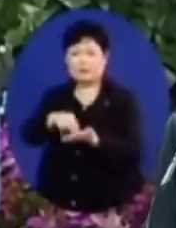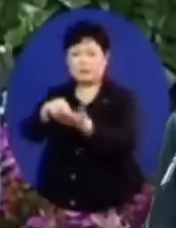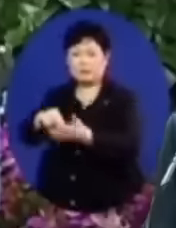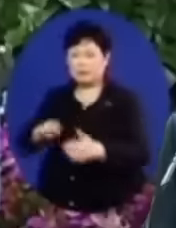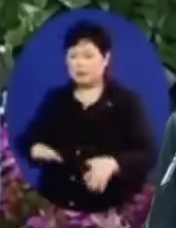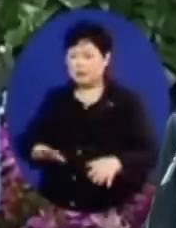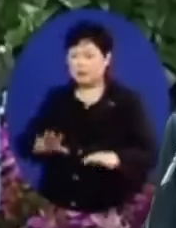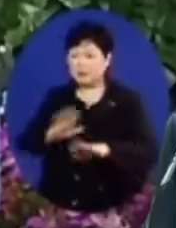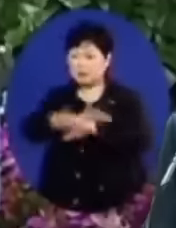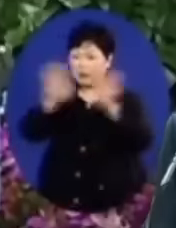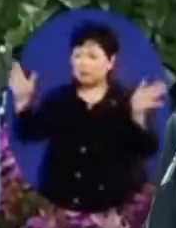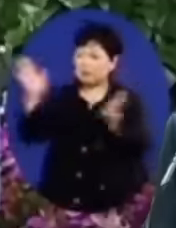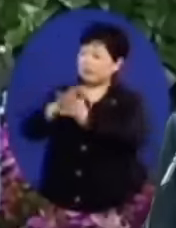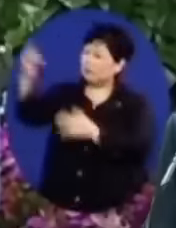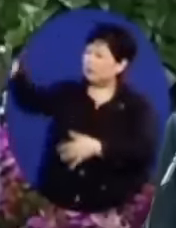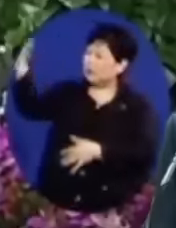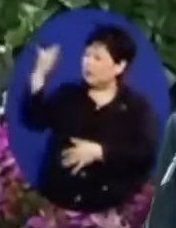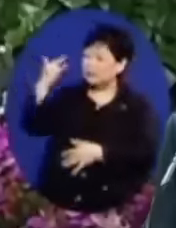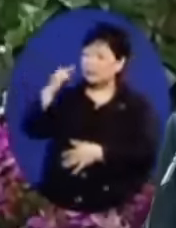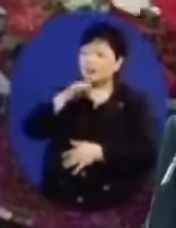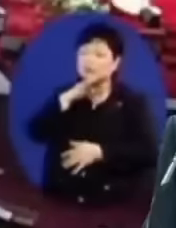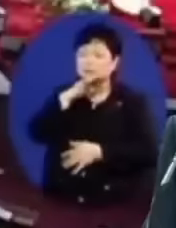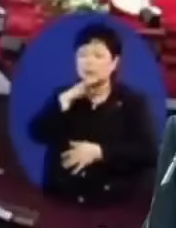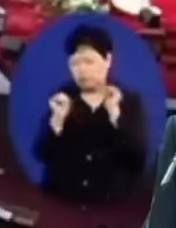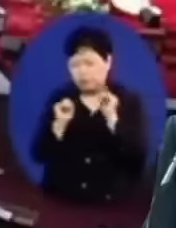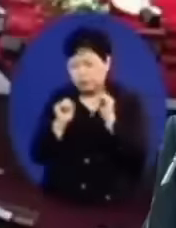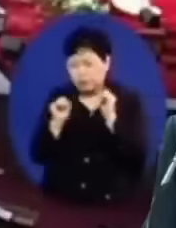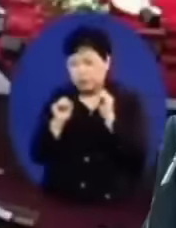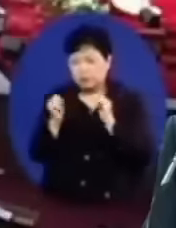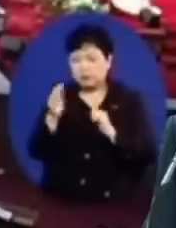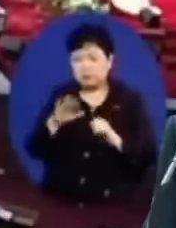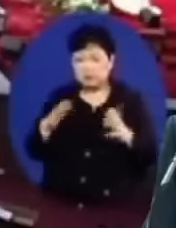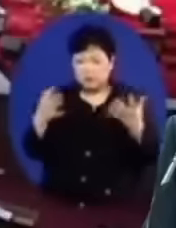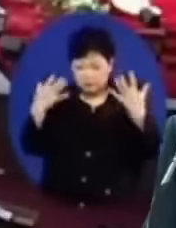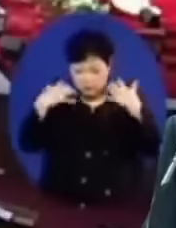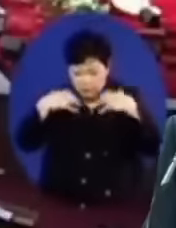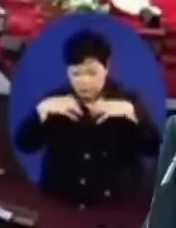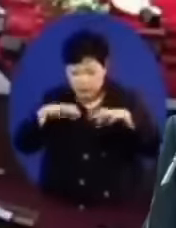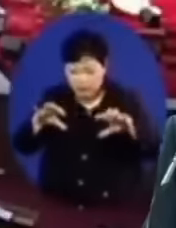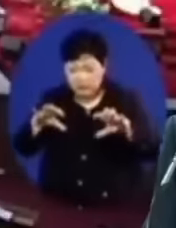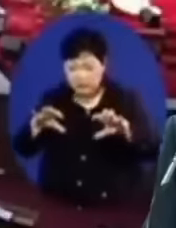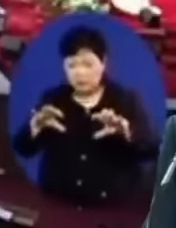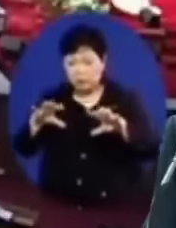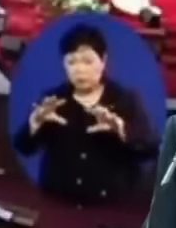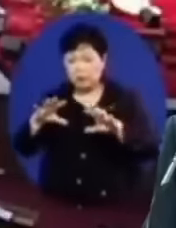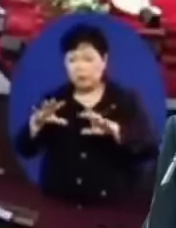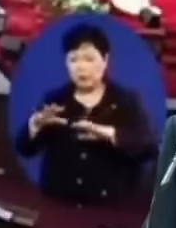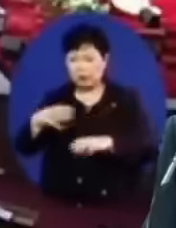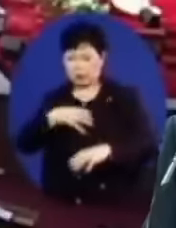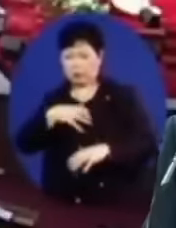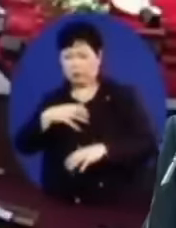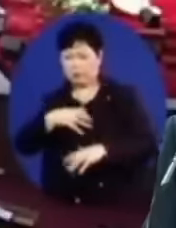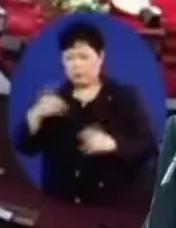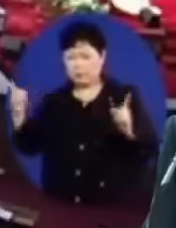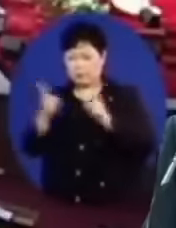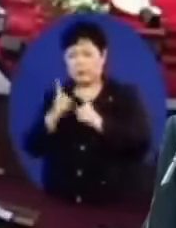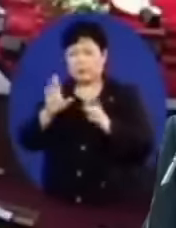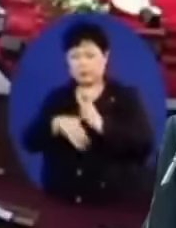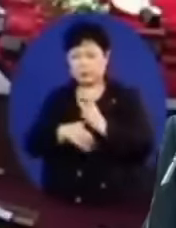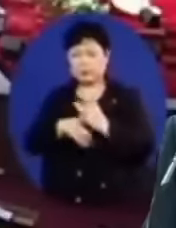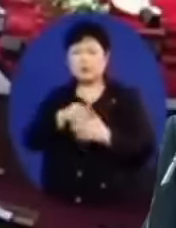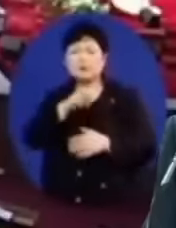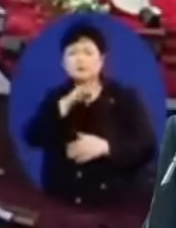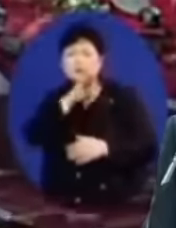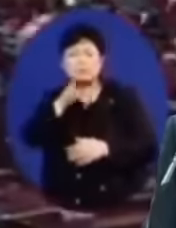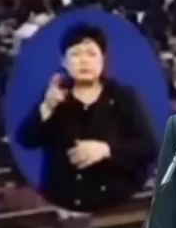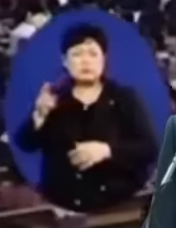온몸이 타들어갔고 밤에는 얼어 죽을 듯한데 상어의 공격을 받았습니다. 무시무시한 절대